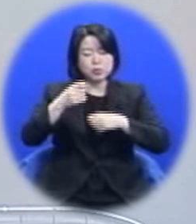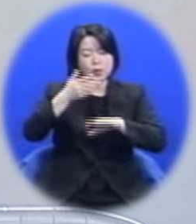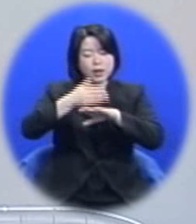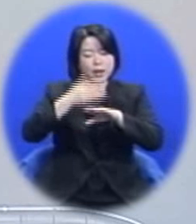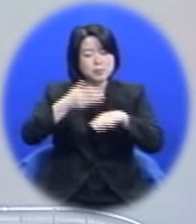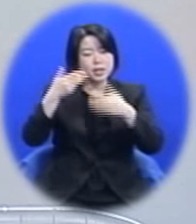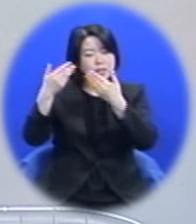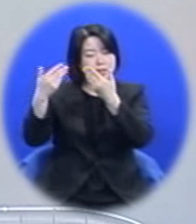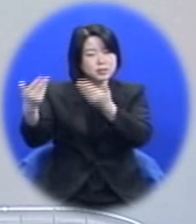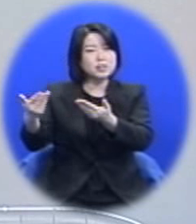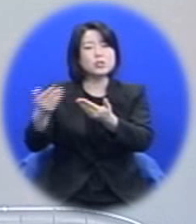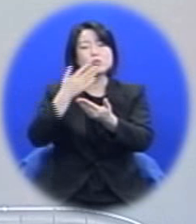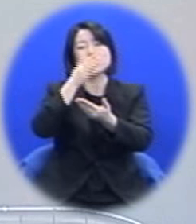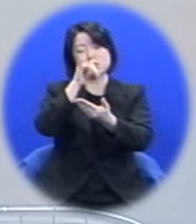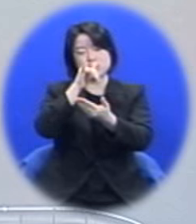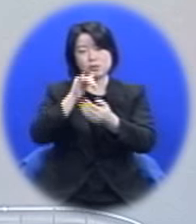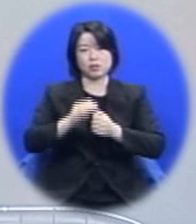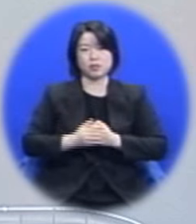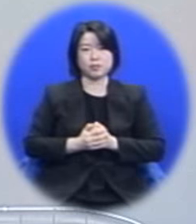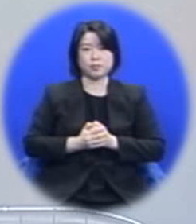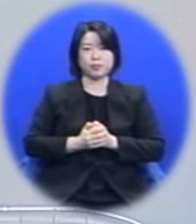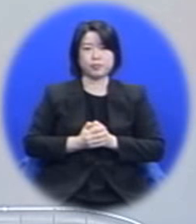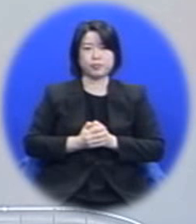수밖에 없는 기도예요.